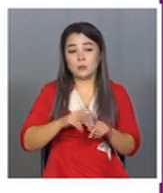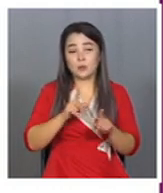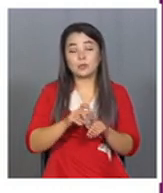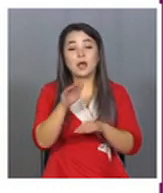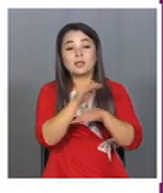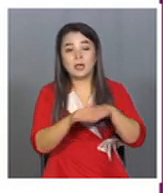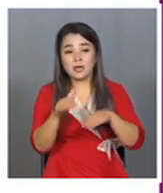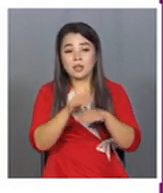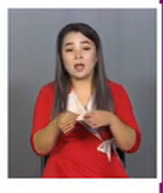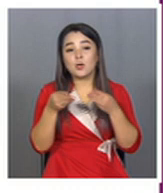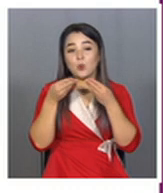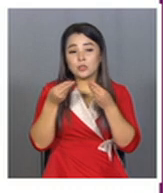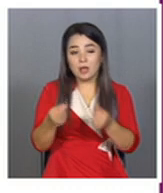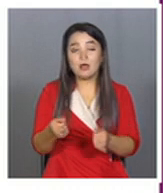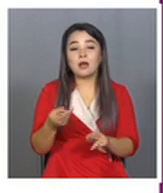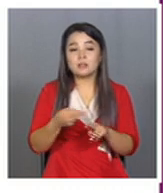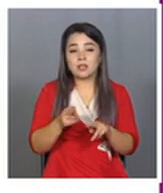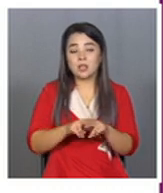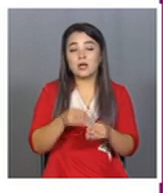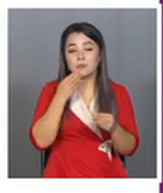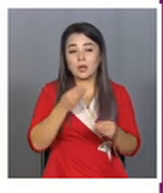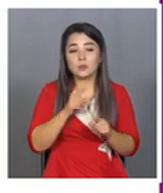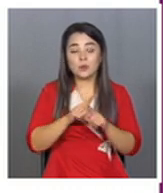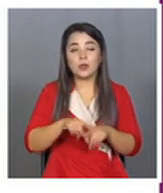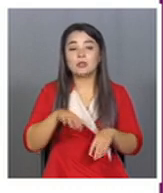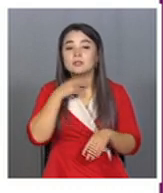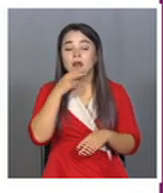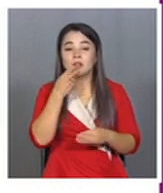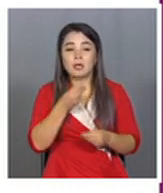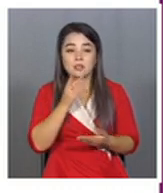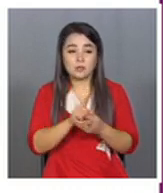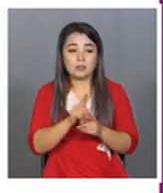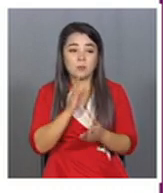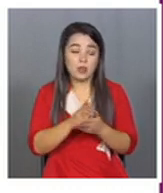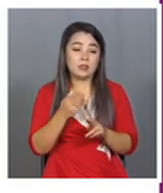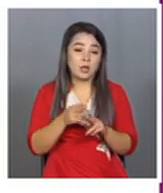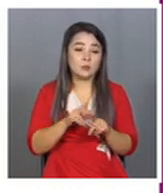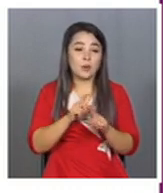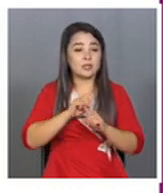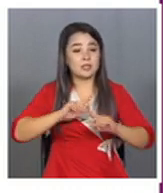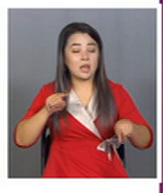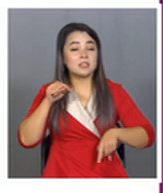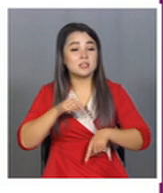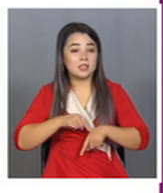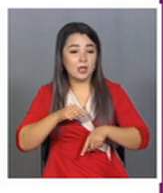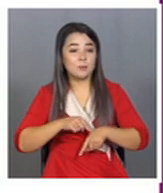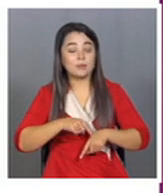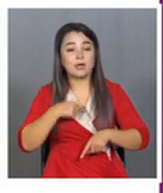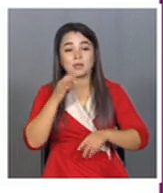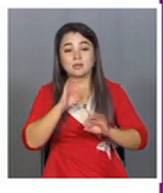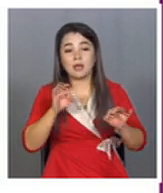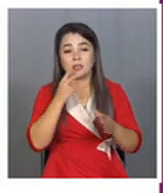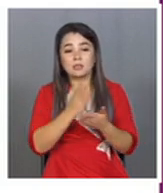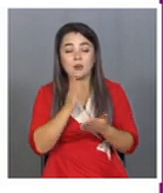еркелету эмоциясы, әрі жағымды пояу бар. Бұл сөз ерекше сезім мәнермен